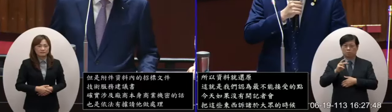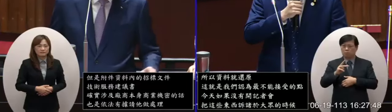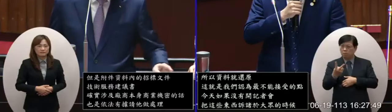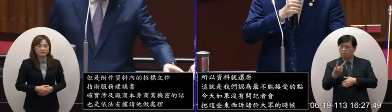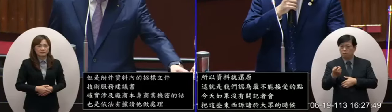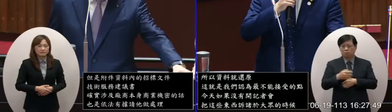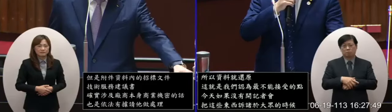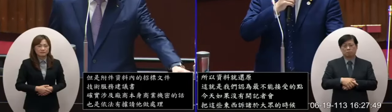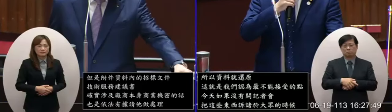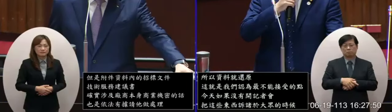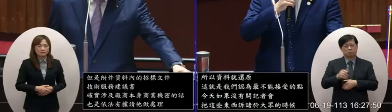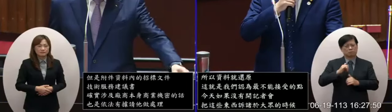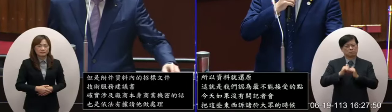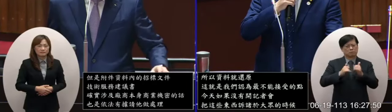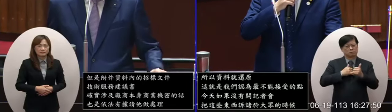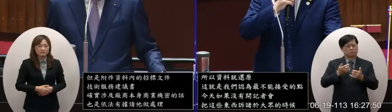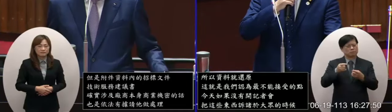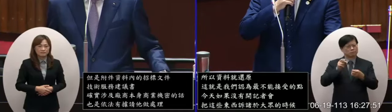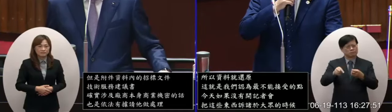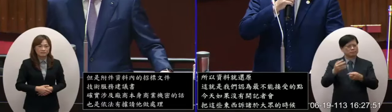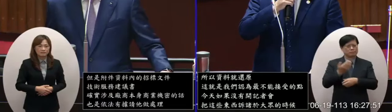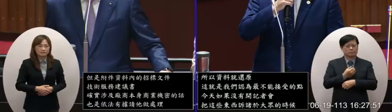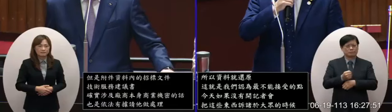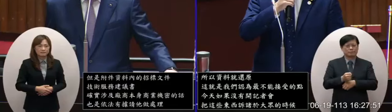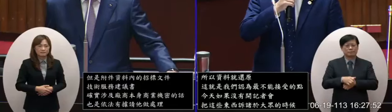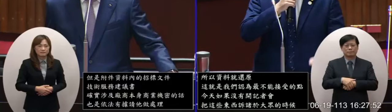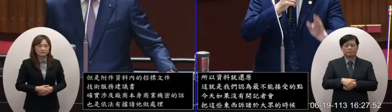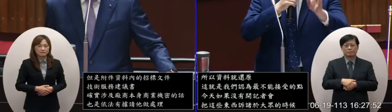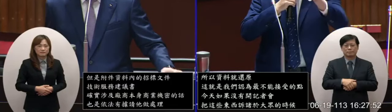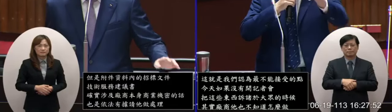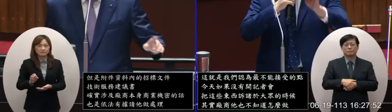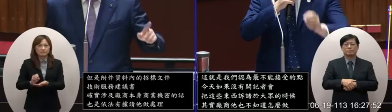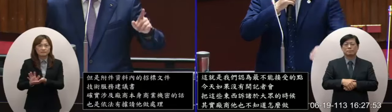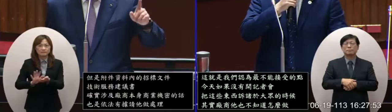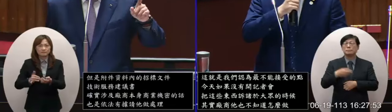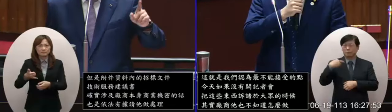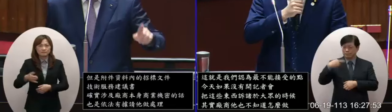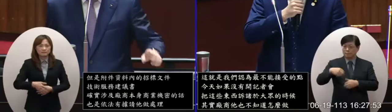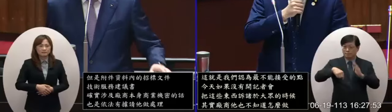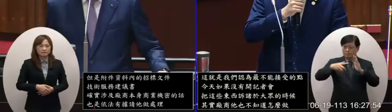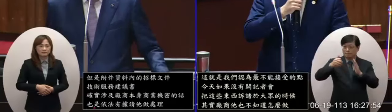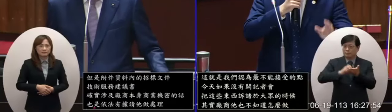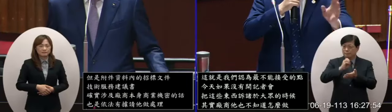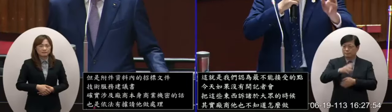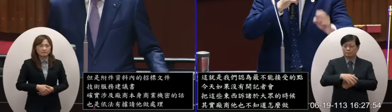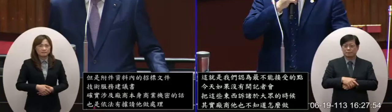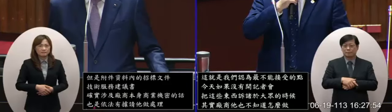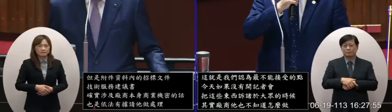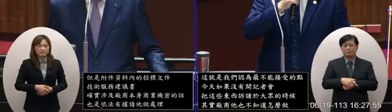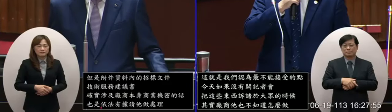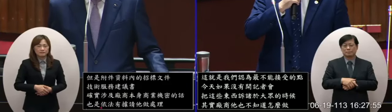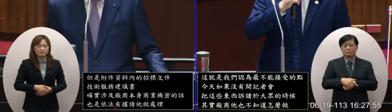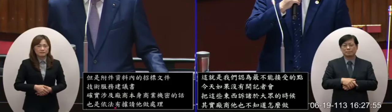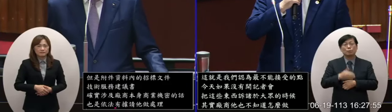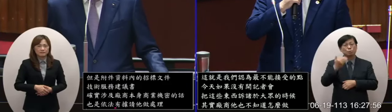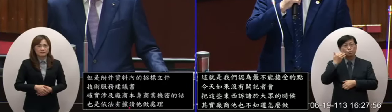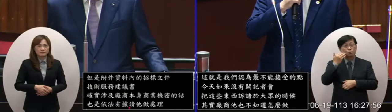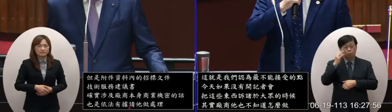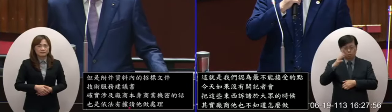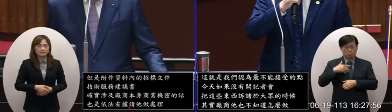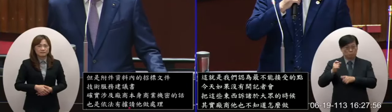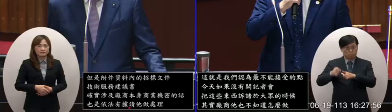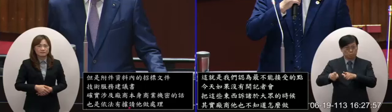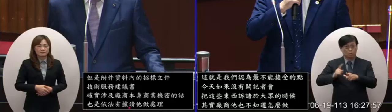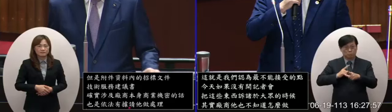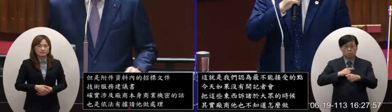是让人民非常不能接受的。所以我还要跟院长报告，可是当有一些厂